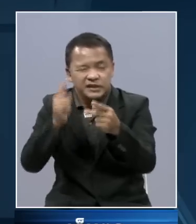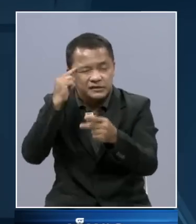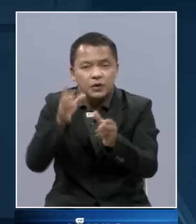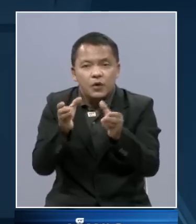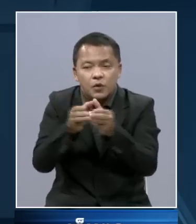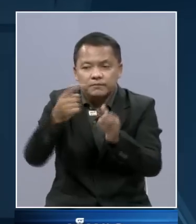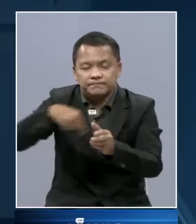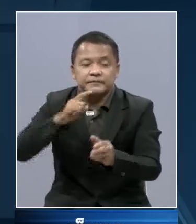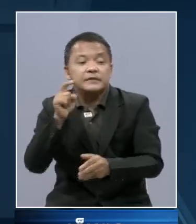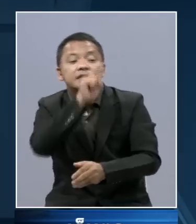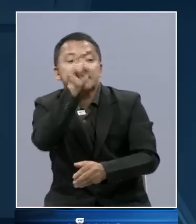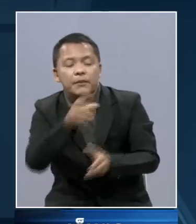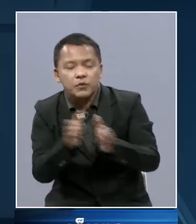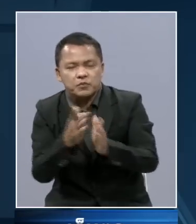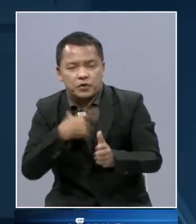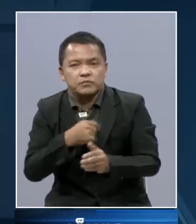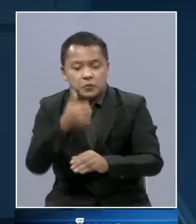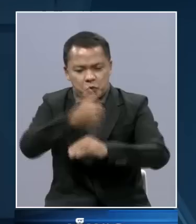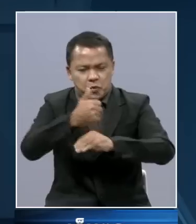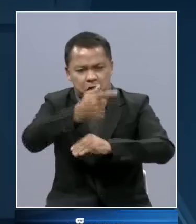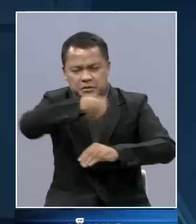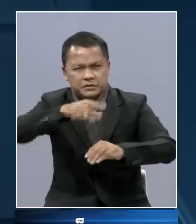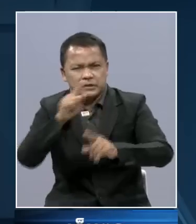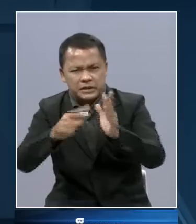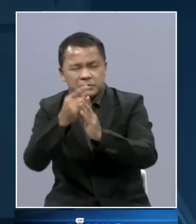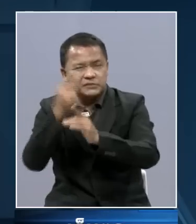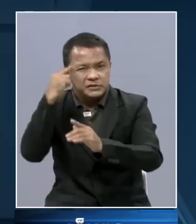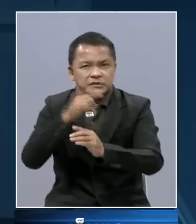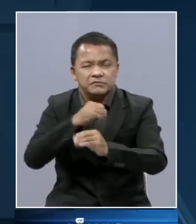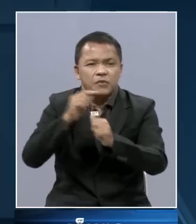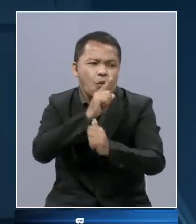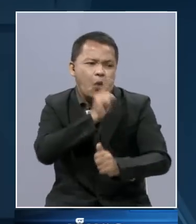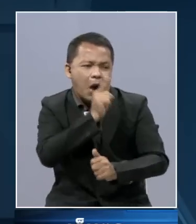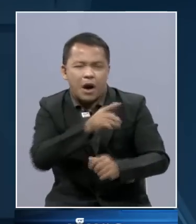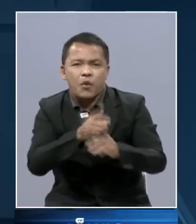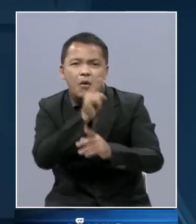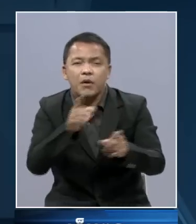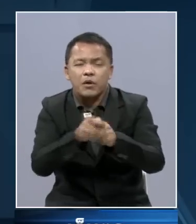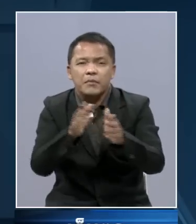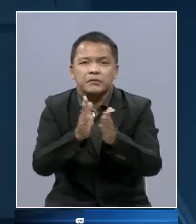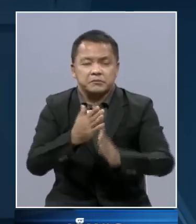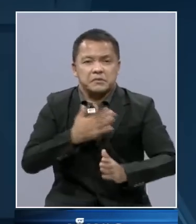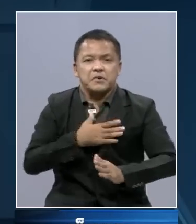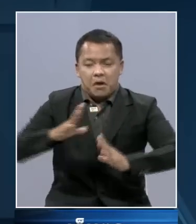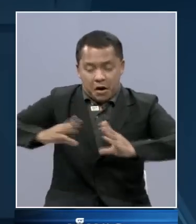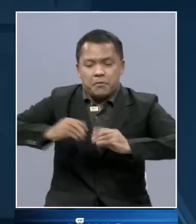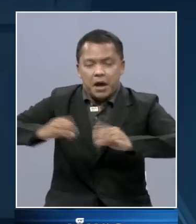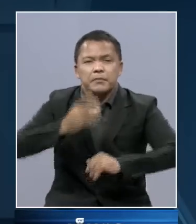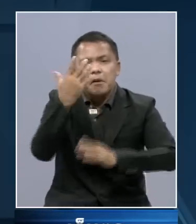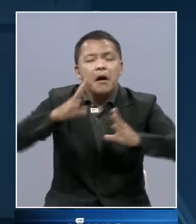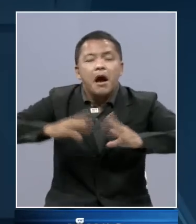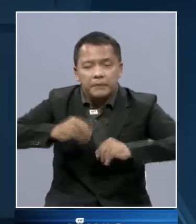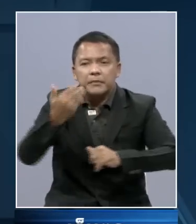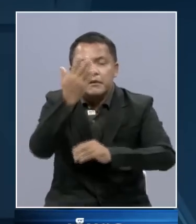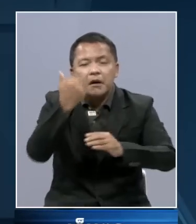แฟนคลับตัวเองตั้งคำถามแล้วผู้บริหารชุดนี้น่าจะเริ่มถูกทัวร์ลงบ้างแล้วว่าตัวเองนั้นยอมมากเกินไปจนไม่เหลื